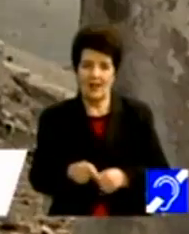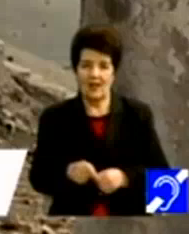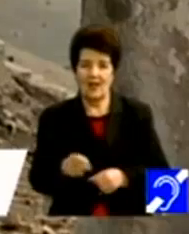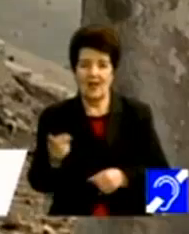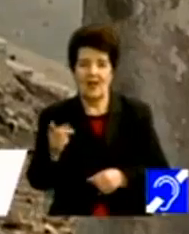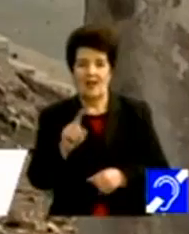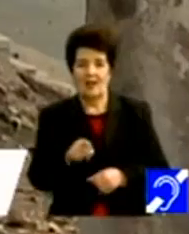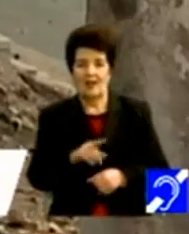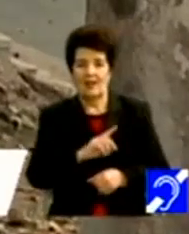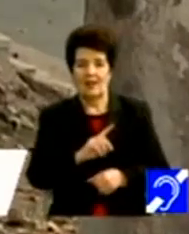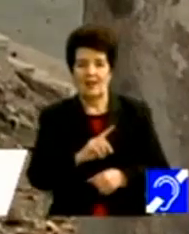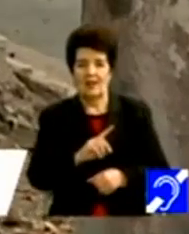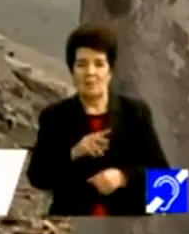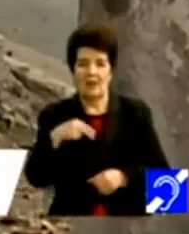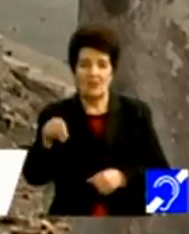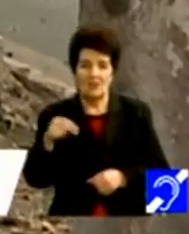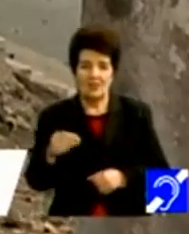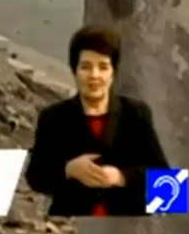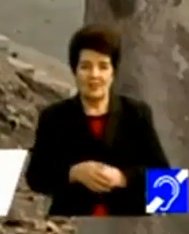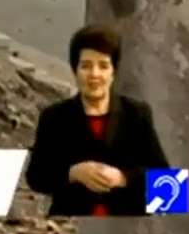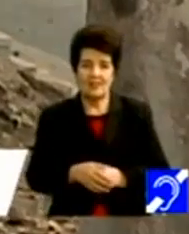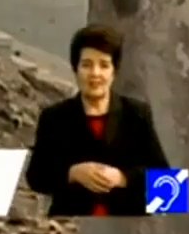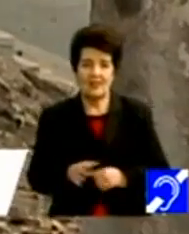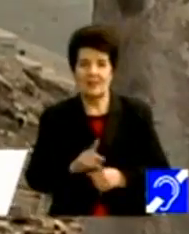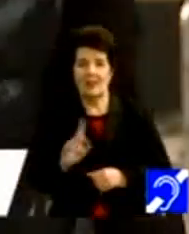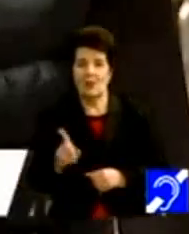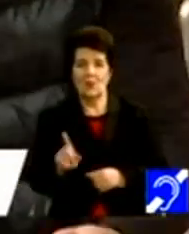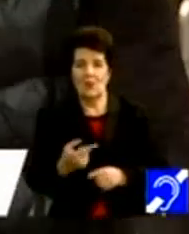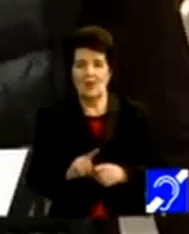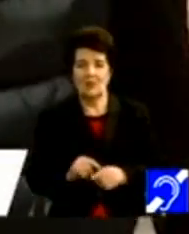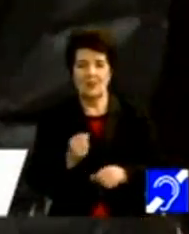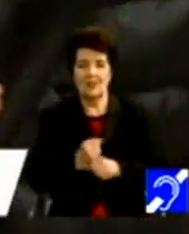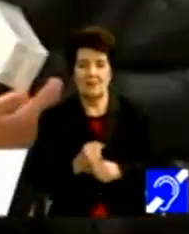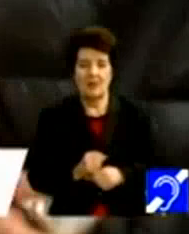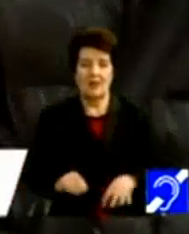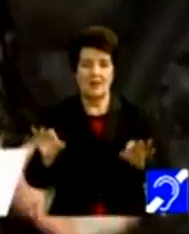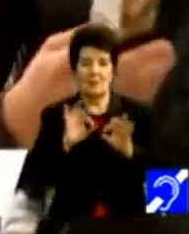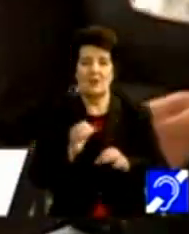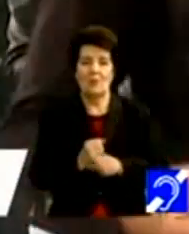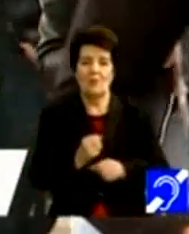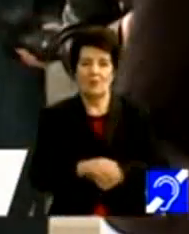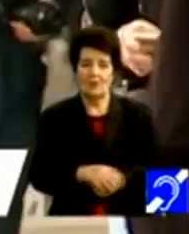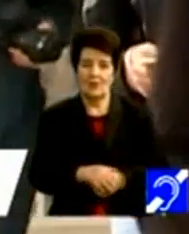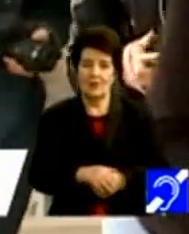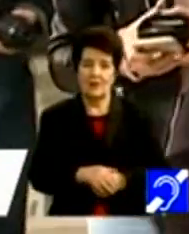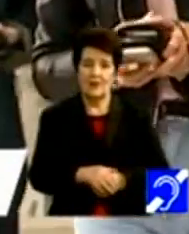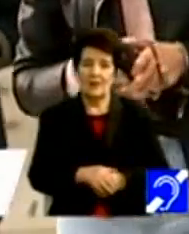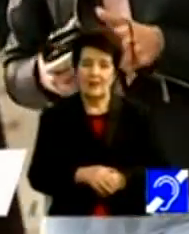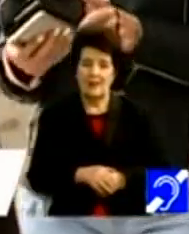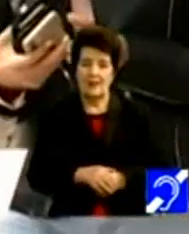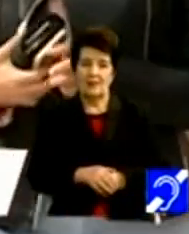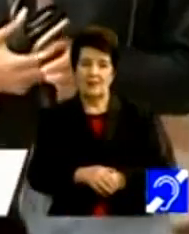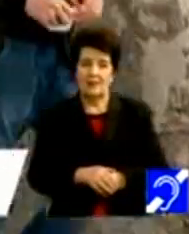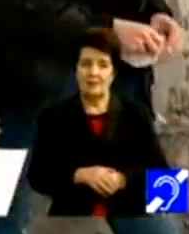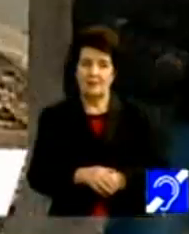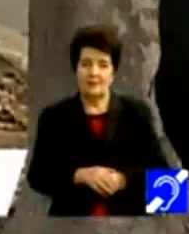o verticală a puterii, când președintele decide tot în stat, dar nu e așa într-o stare drept. Nimic nu au făcut alții, asta e problema, că alți președinți